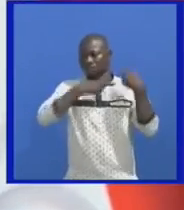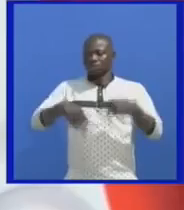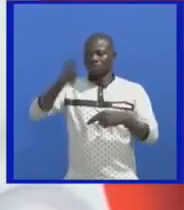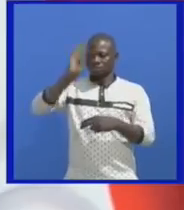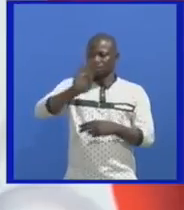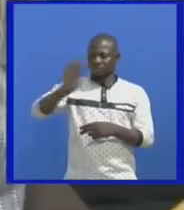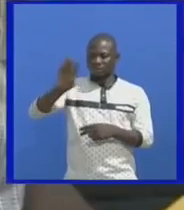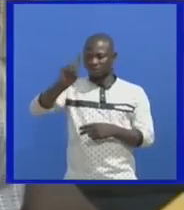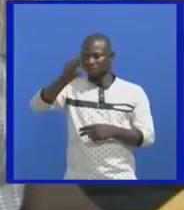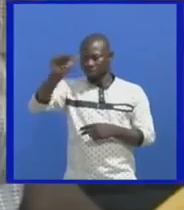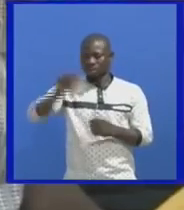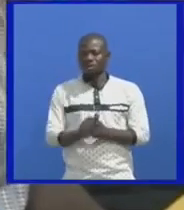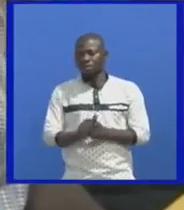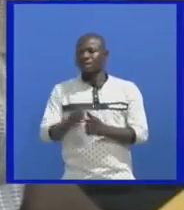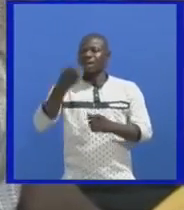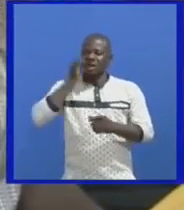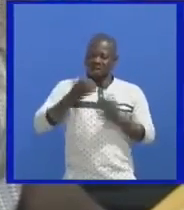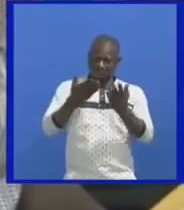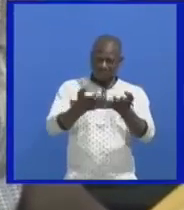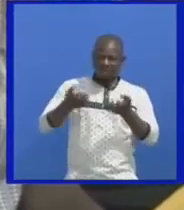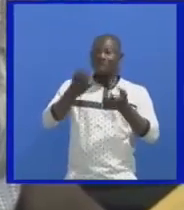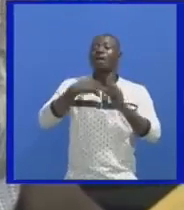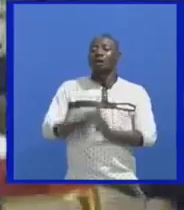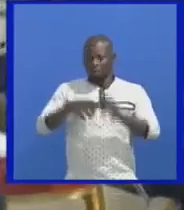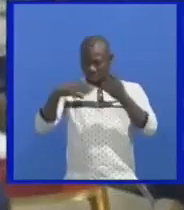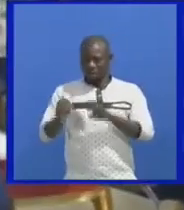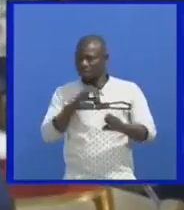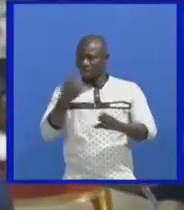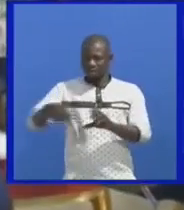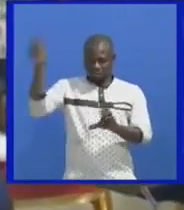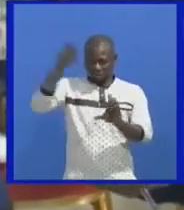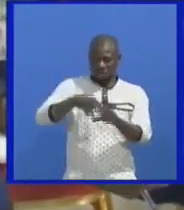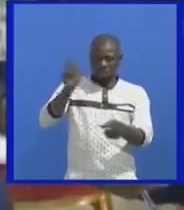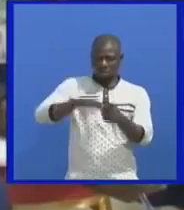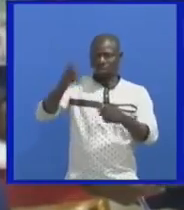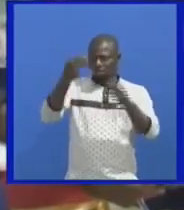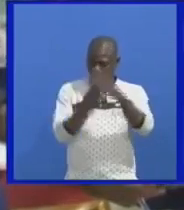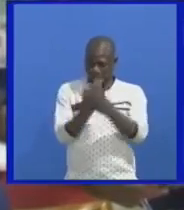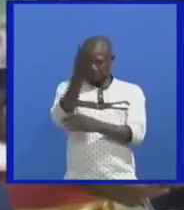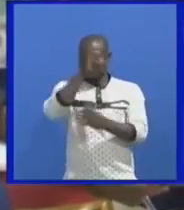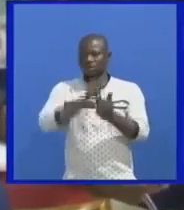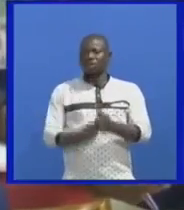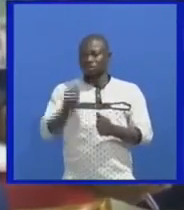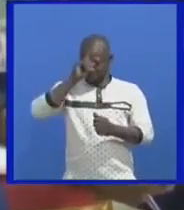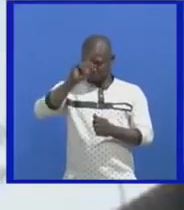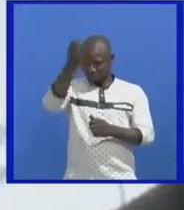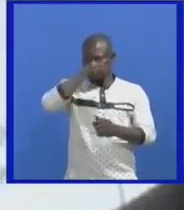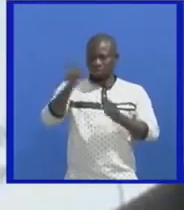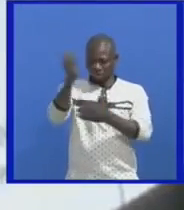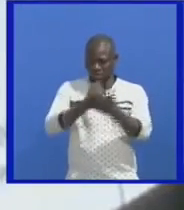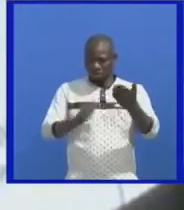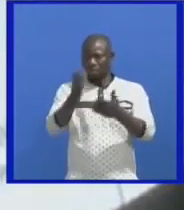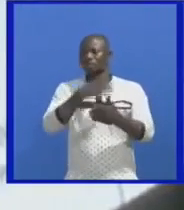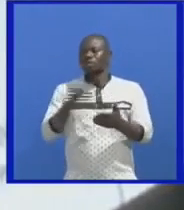BBDA. Elle se veut un événement qui participe à la promotion des talents artistiques, du droit d'auteur et des industries culturelles